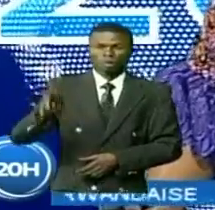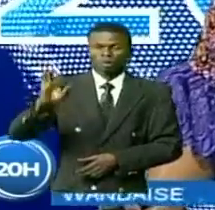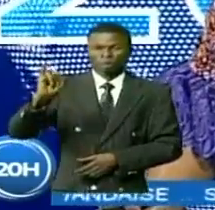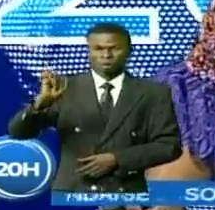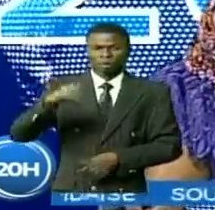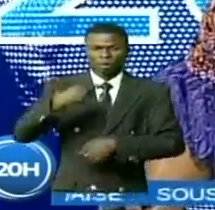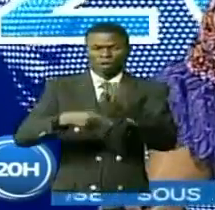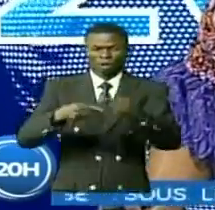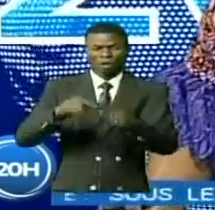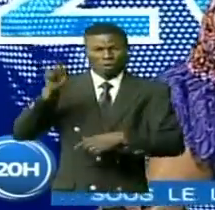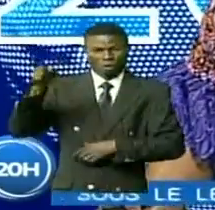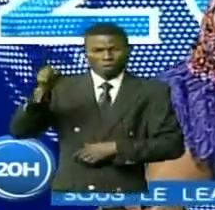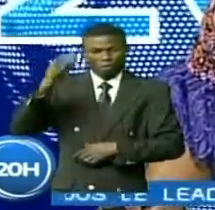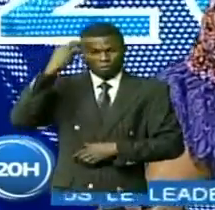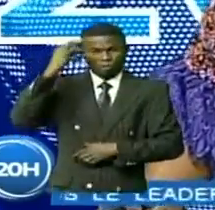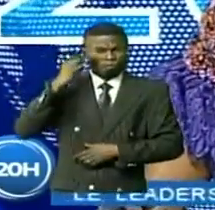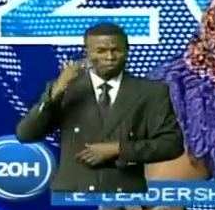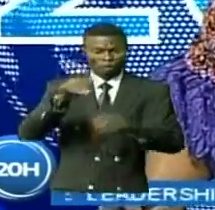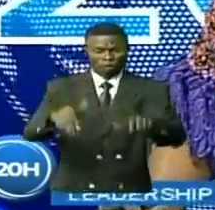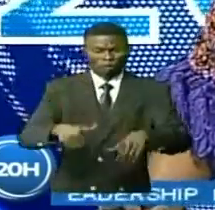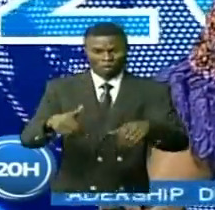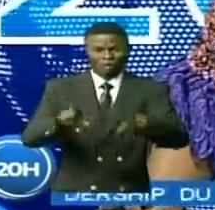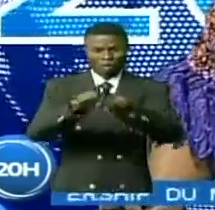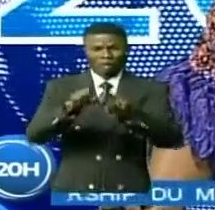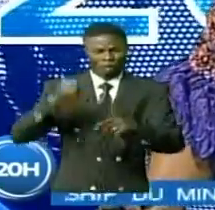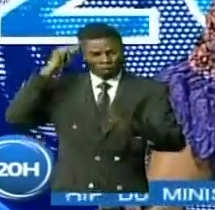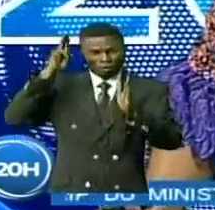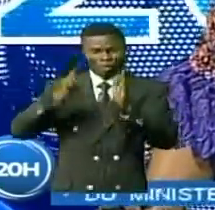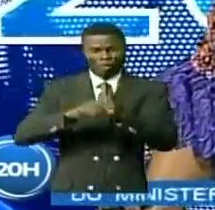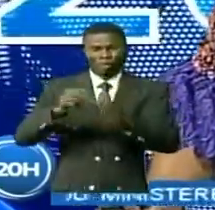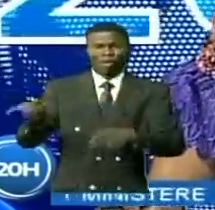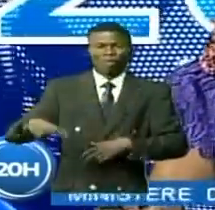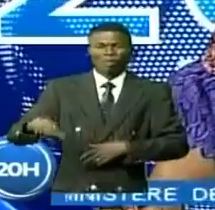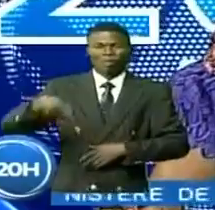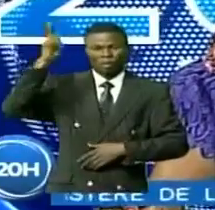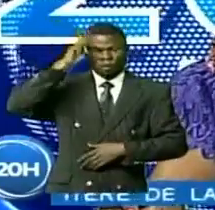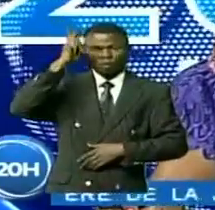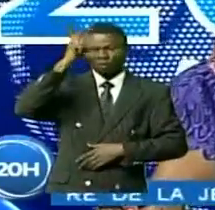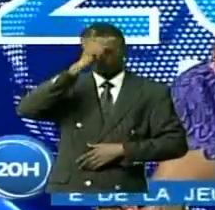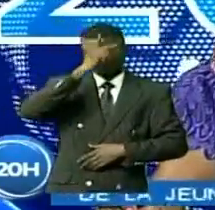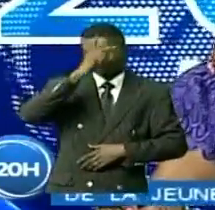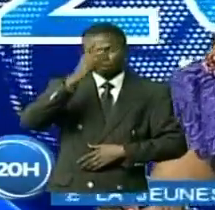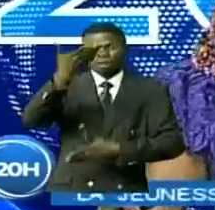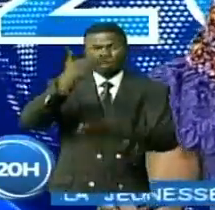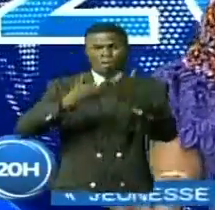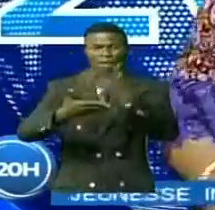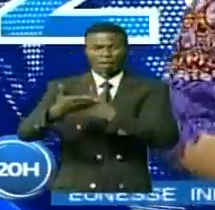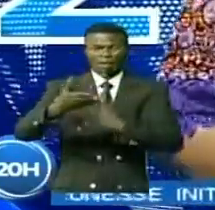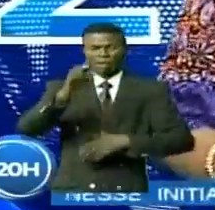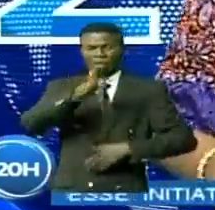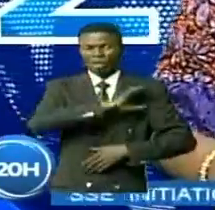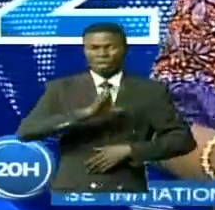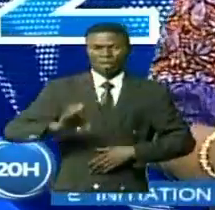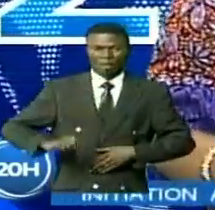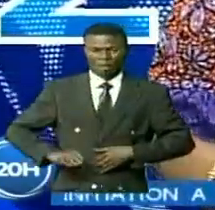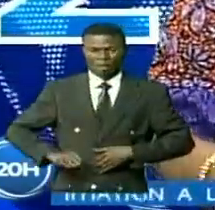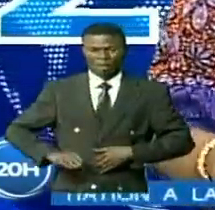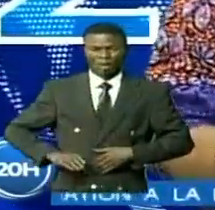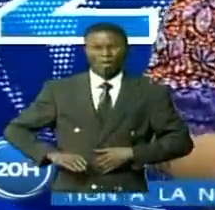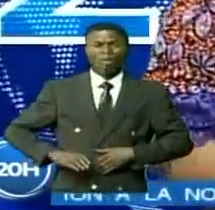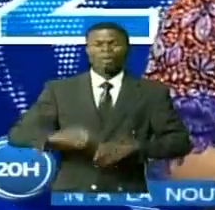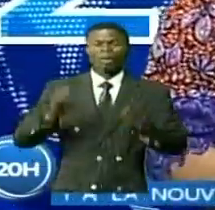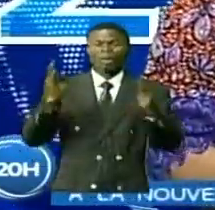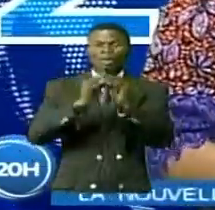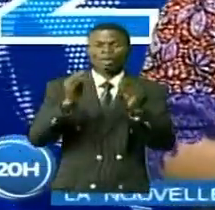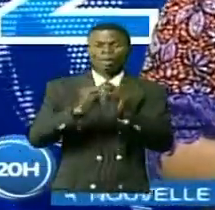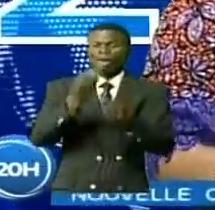en Istanbul. Le ministre de l'Agriculture et le gouverneur de la province de Katanga représentent la RDC à ses assises consacrées à